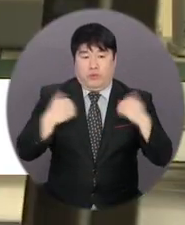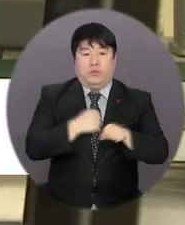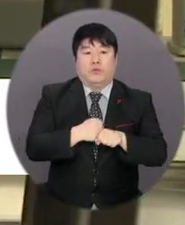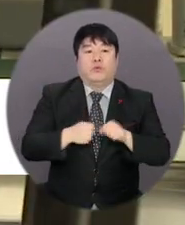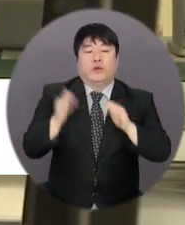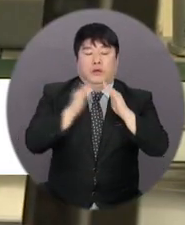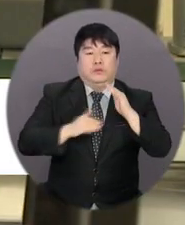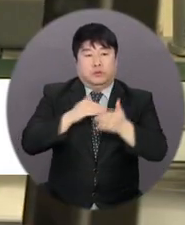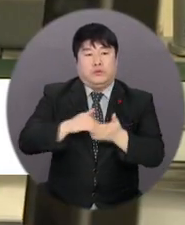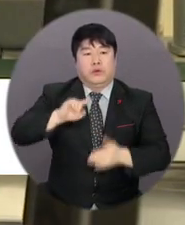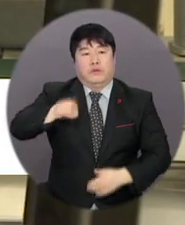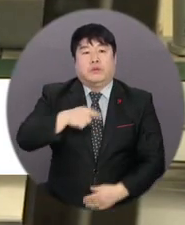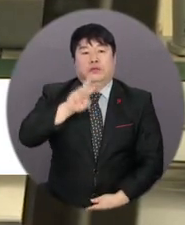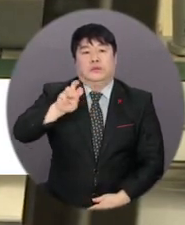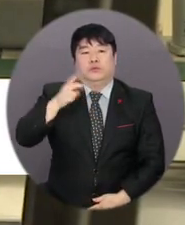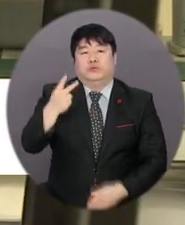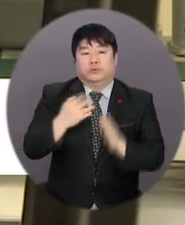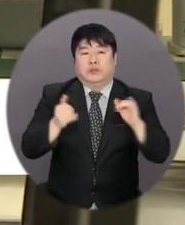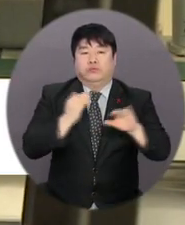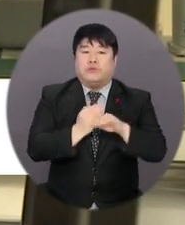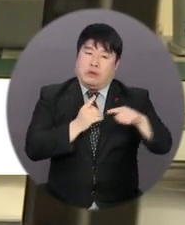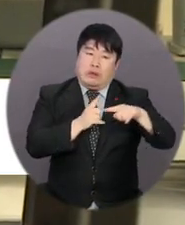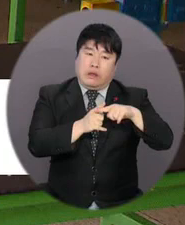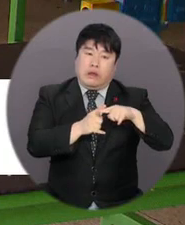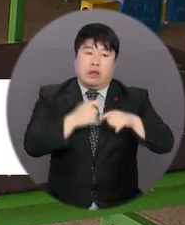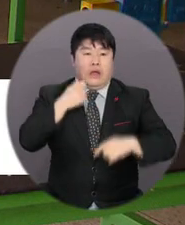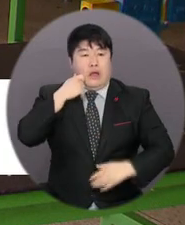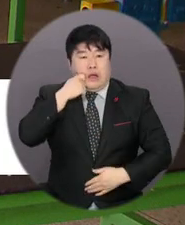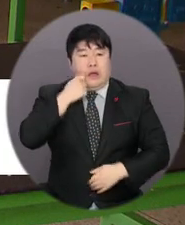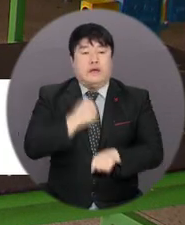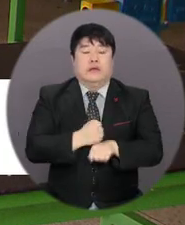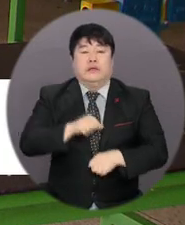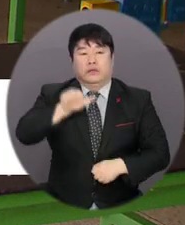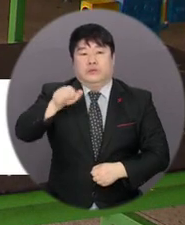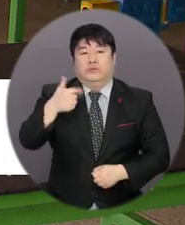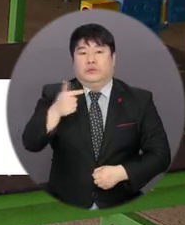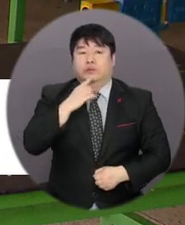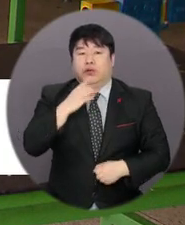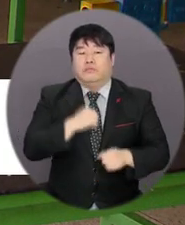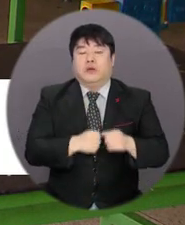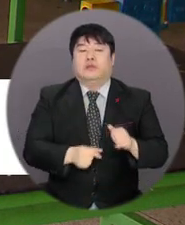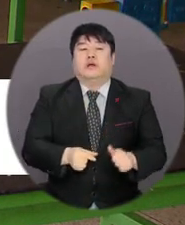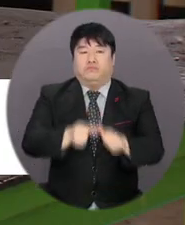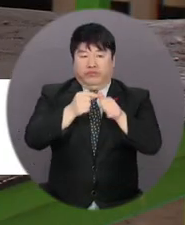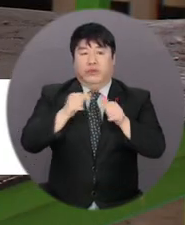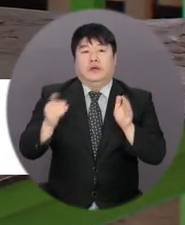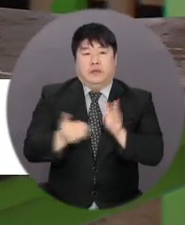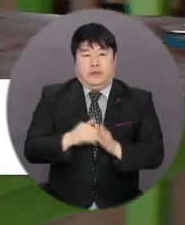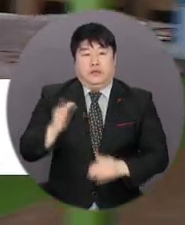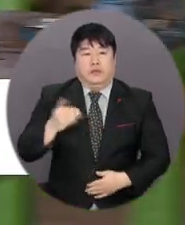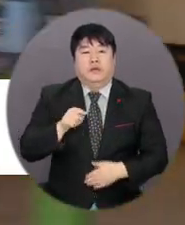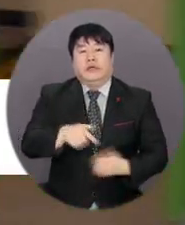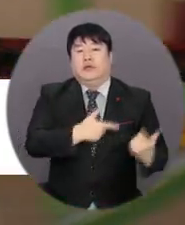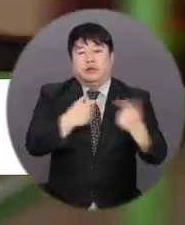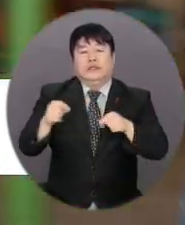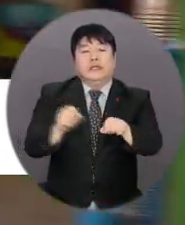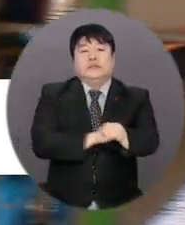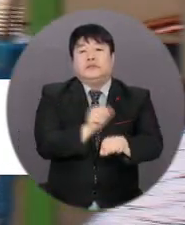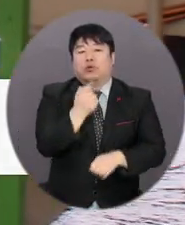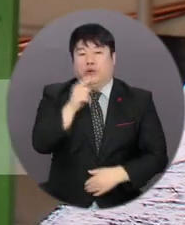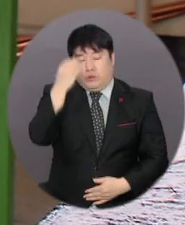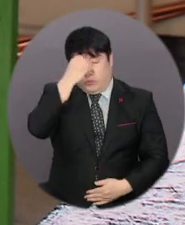정원 132명 가운데 절반에도 못 미치는 56명만 충원된 상태입니다. 이처럼